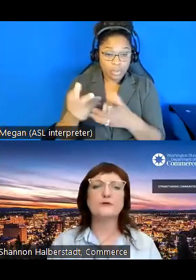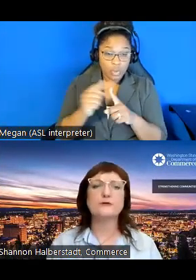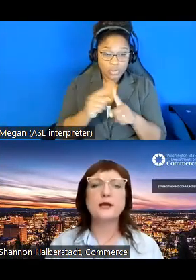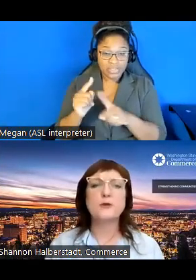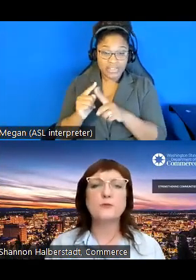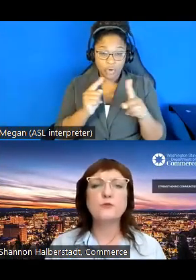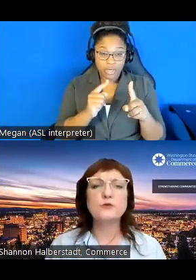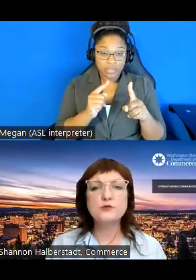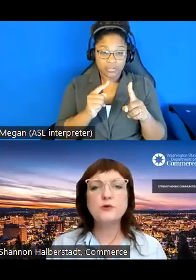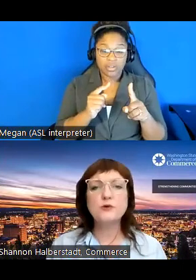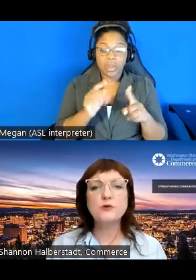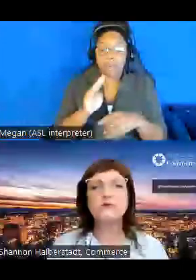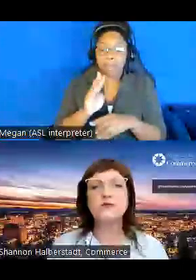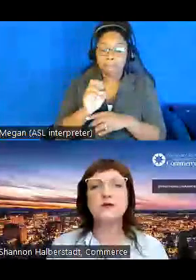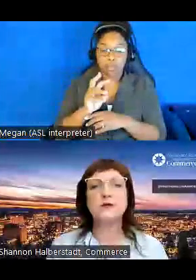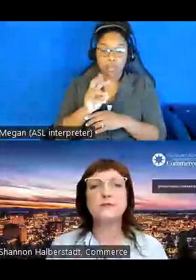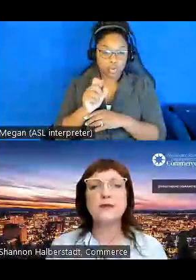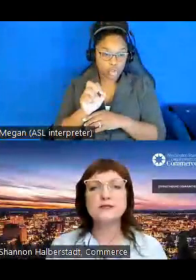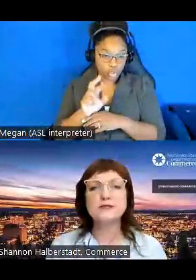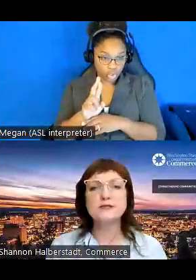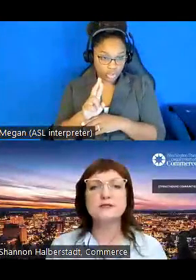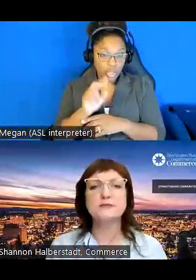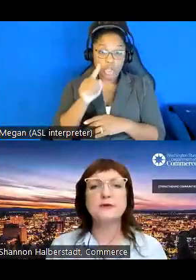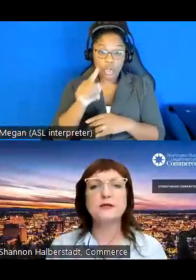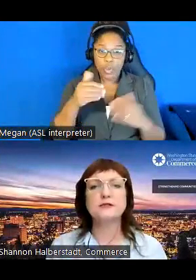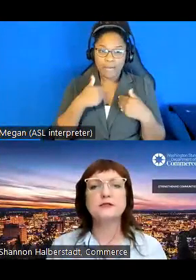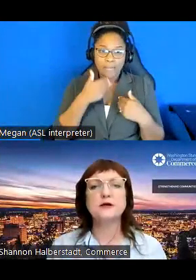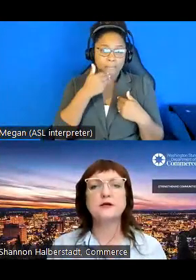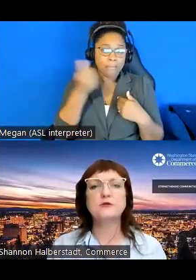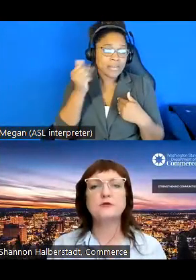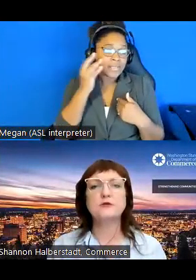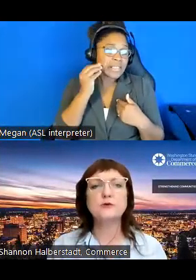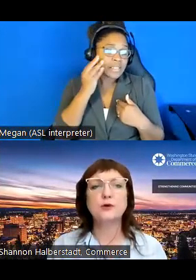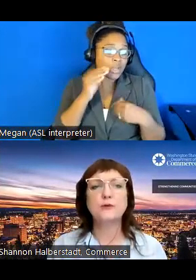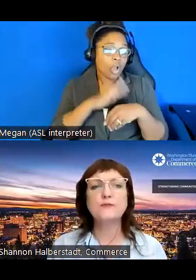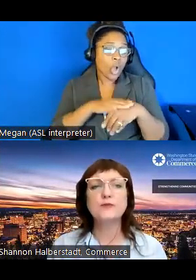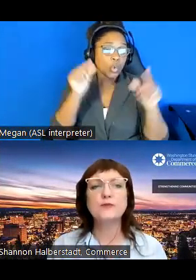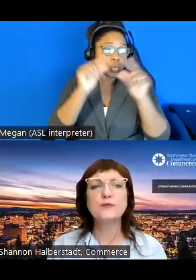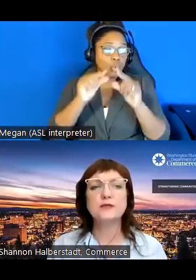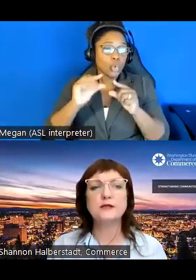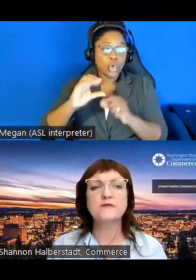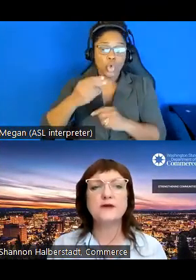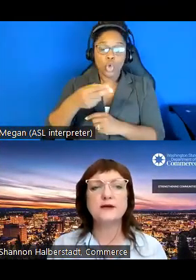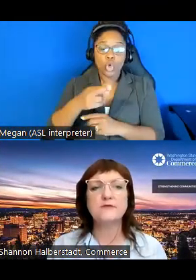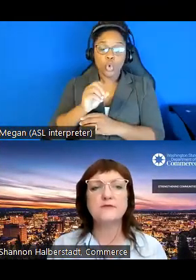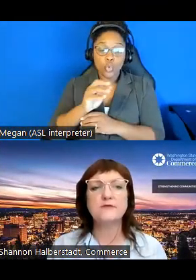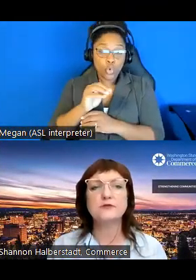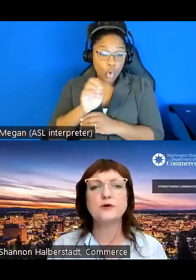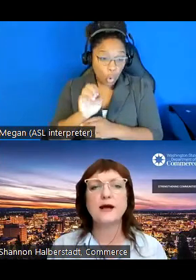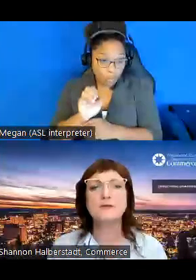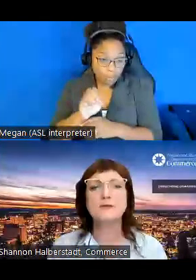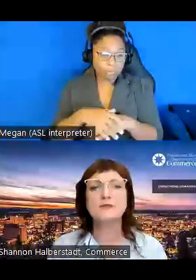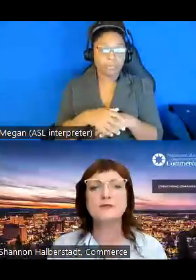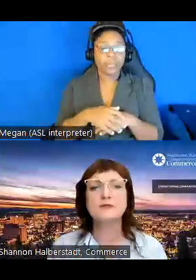그 애플리케이션은 컴퓨터로도 하셔도 되고 핸드폰으로도 하셔도